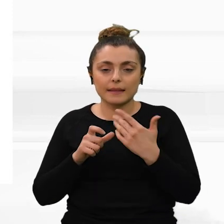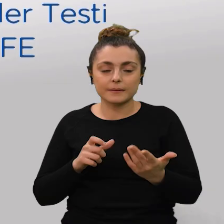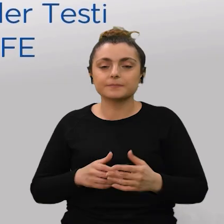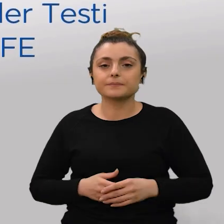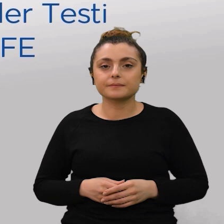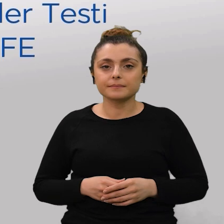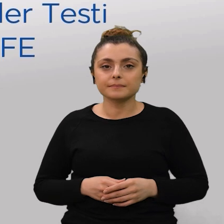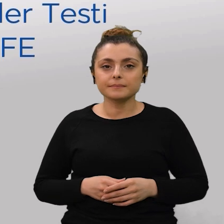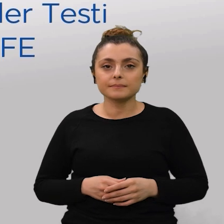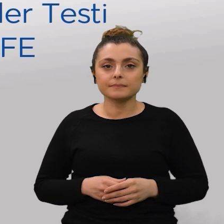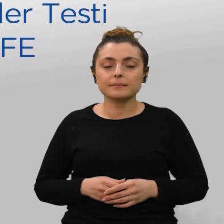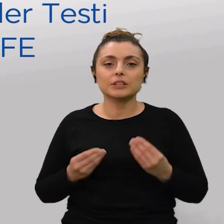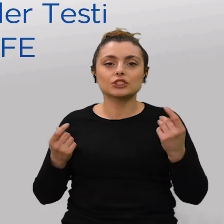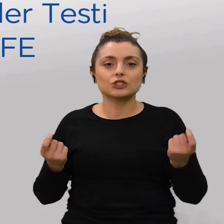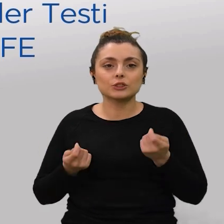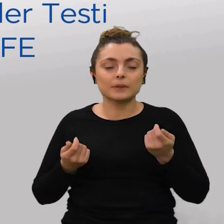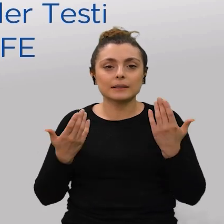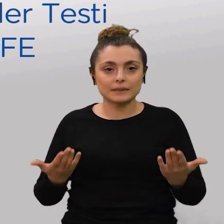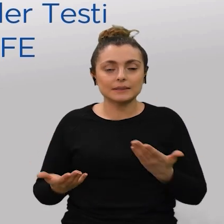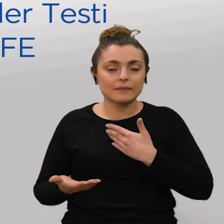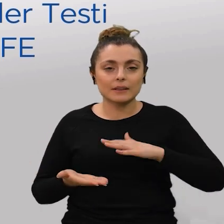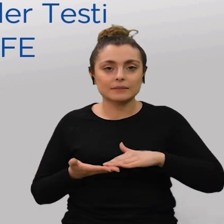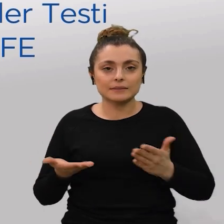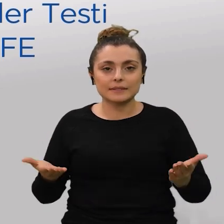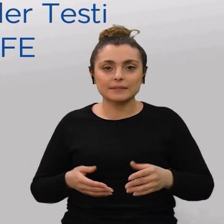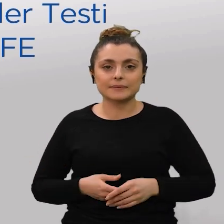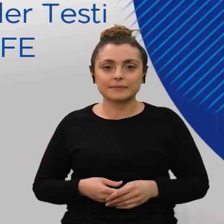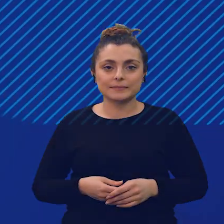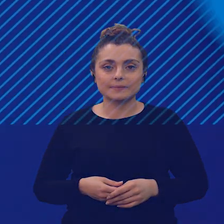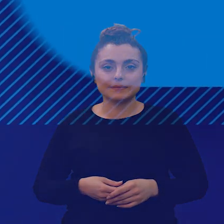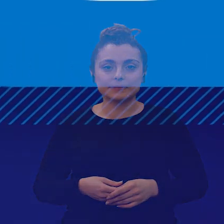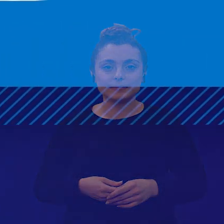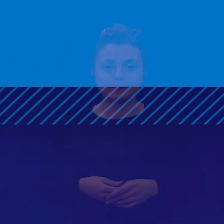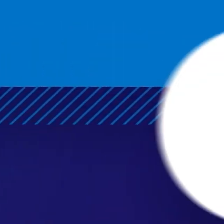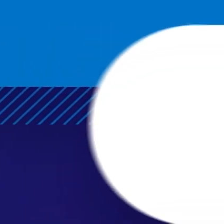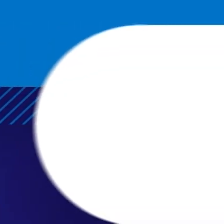evetse Challenge İyi çalışmalar dileriz sevgili öğrenciler